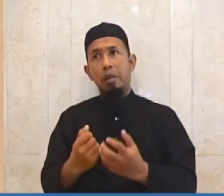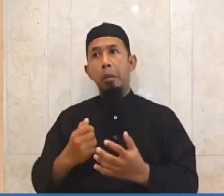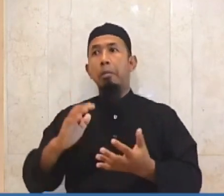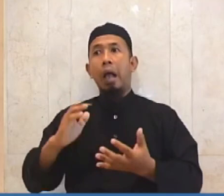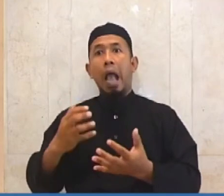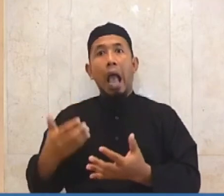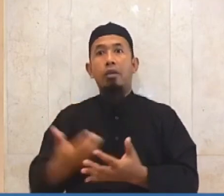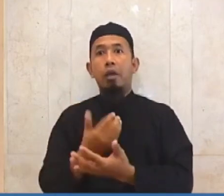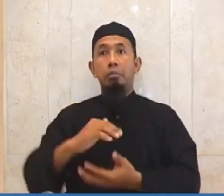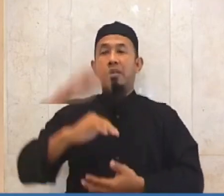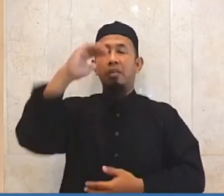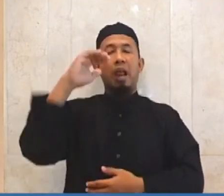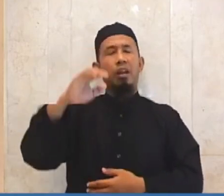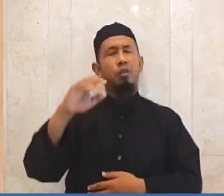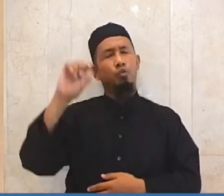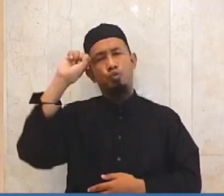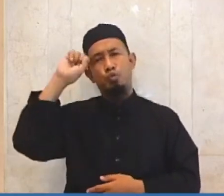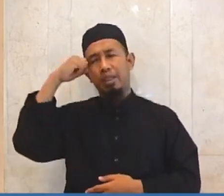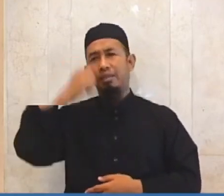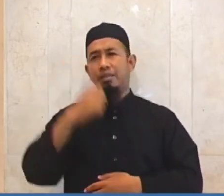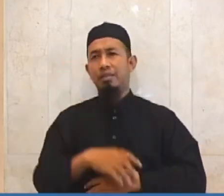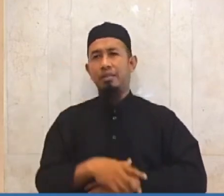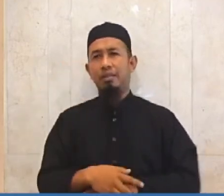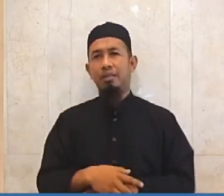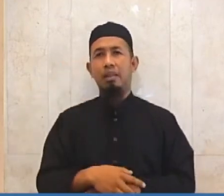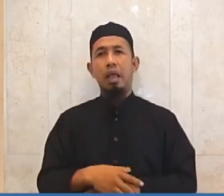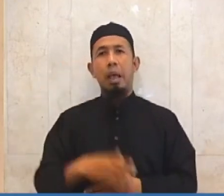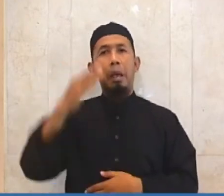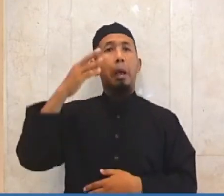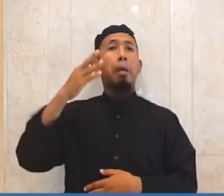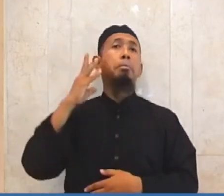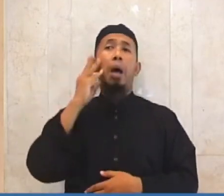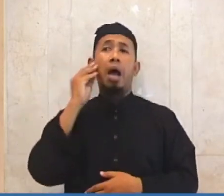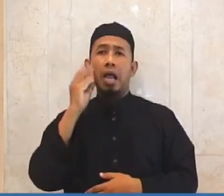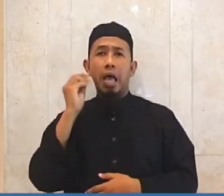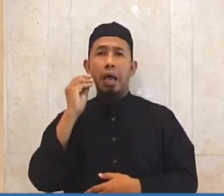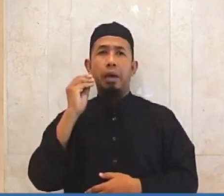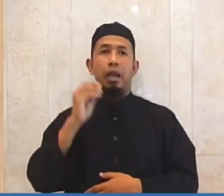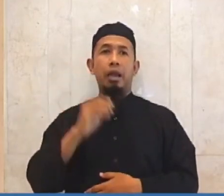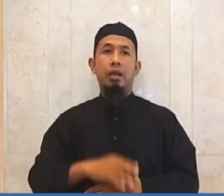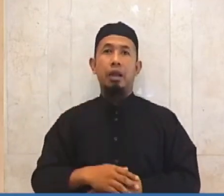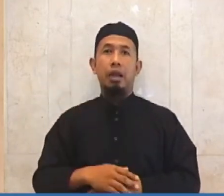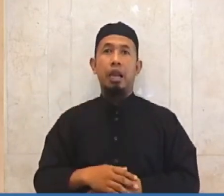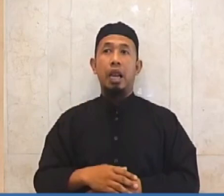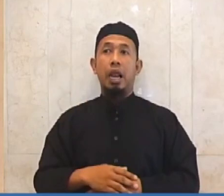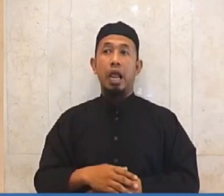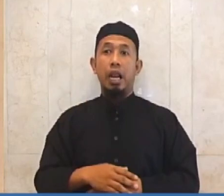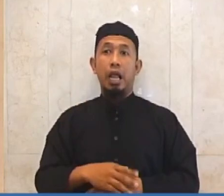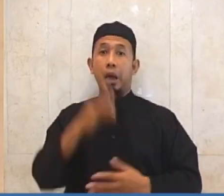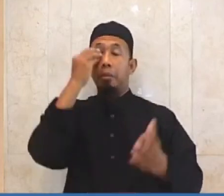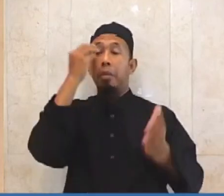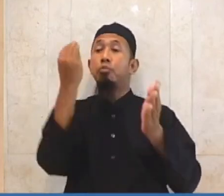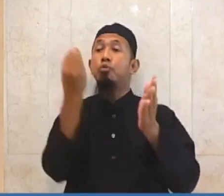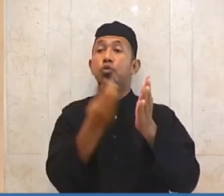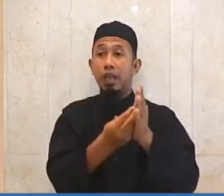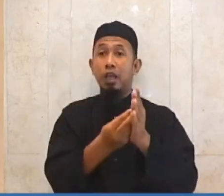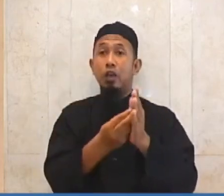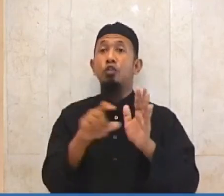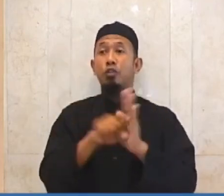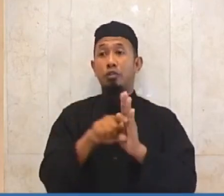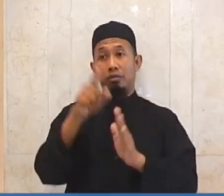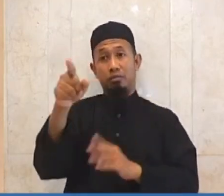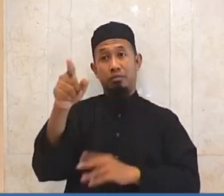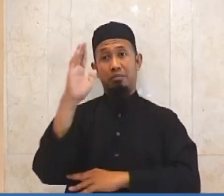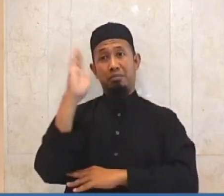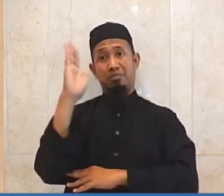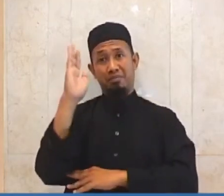sangatlah sulit Pengalaman membuktikan Khatib pernah bertugas sebagai tentara berada